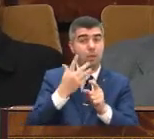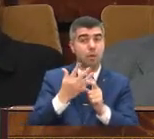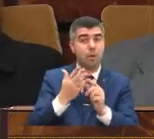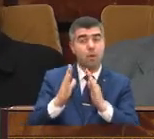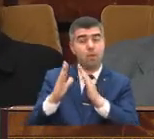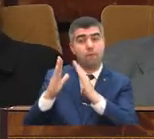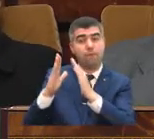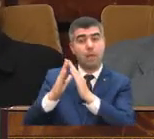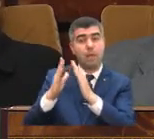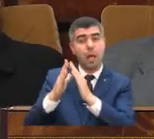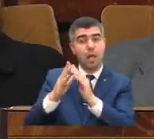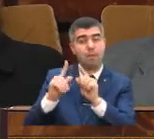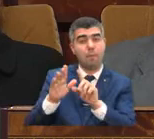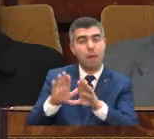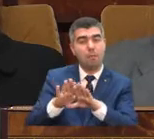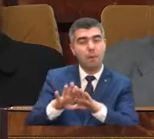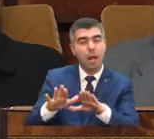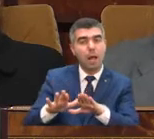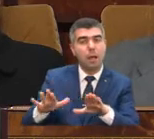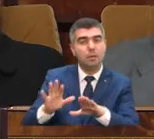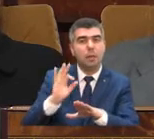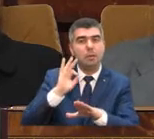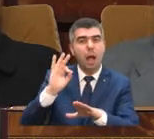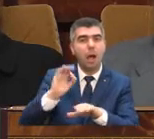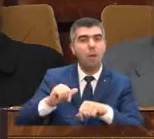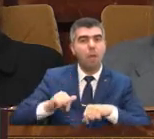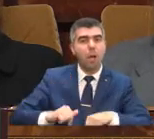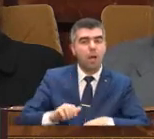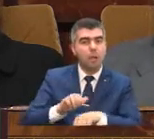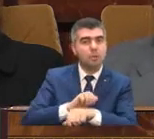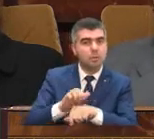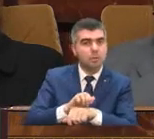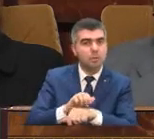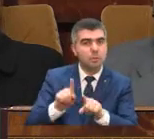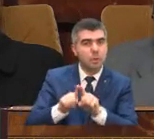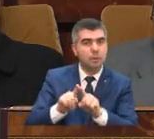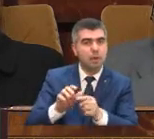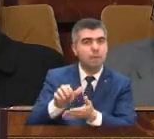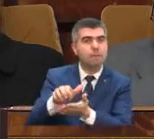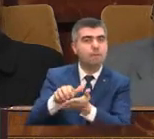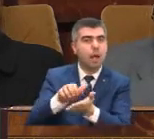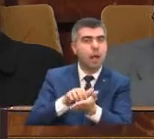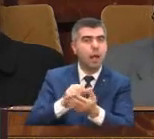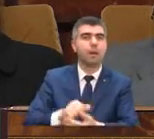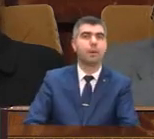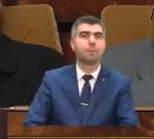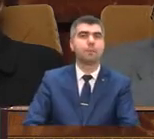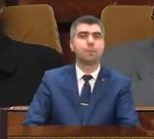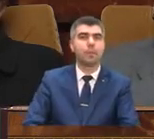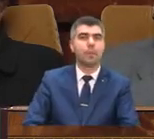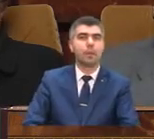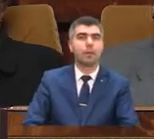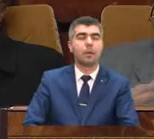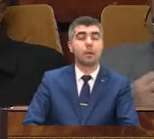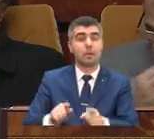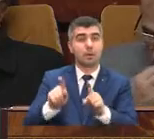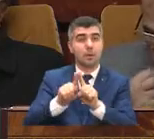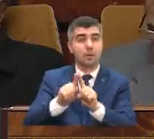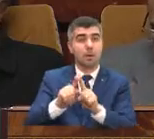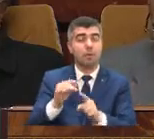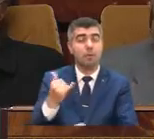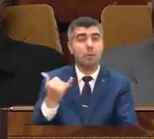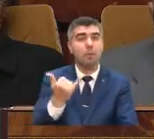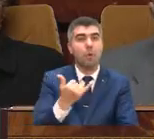للأراضي السلالية في خلق الثروات وفرص الشغل خصوصا في القطاع الفلاحي، إلا أن هذا الدور المهم الذي